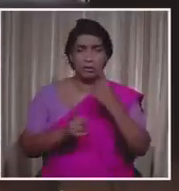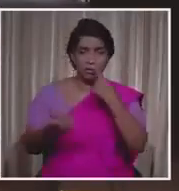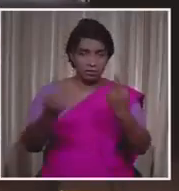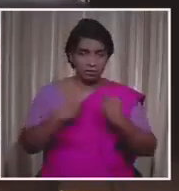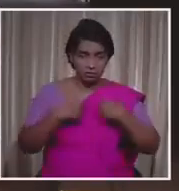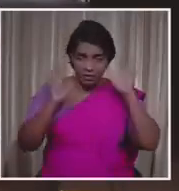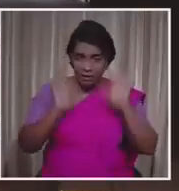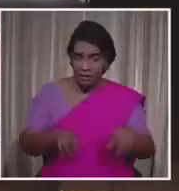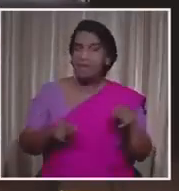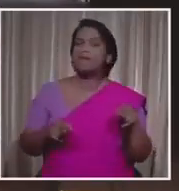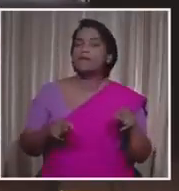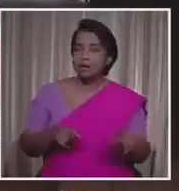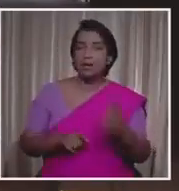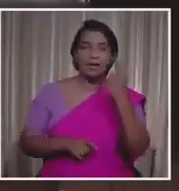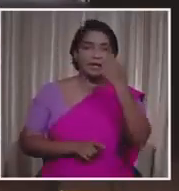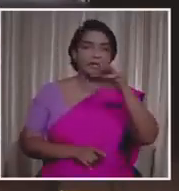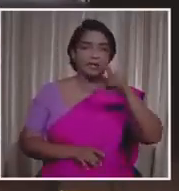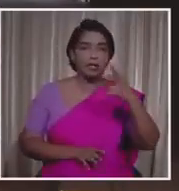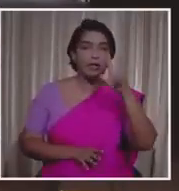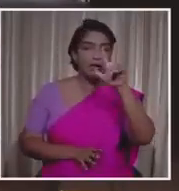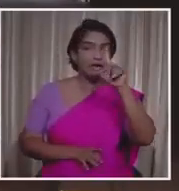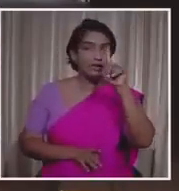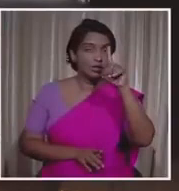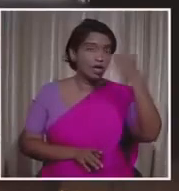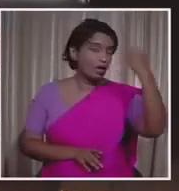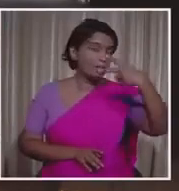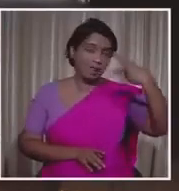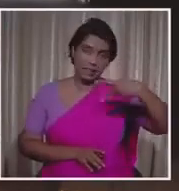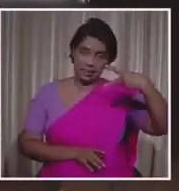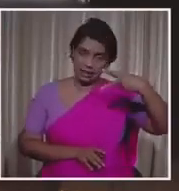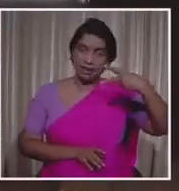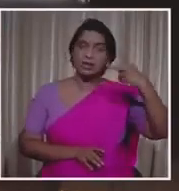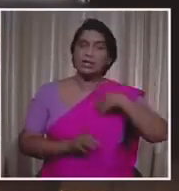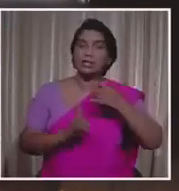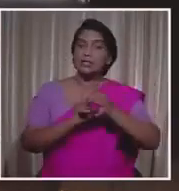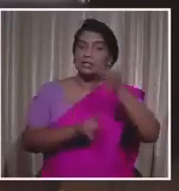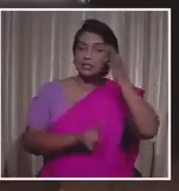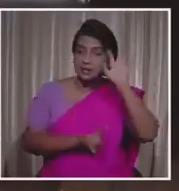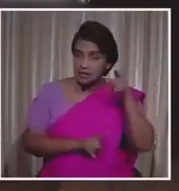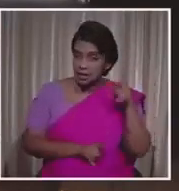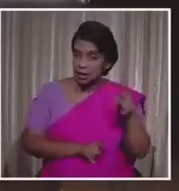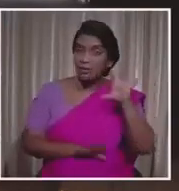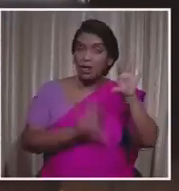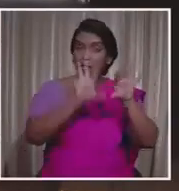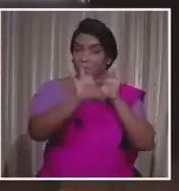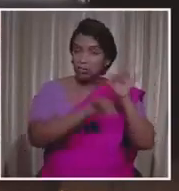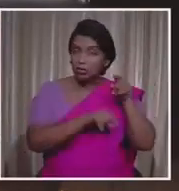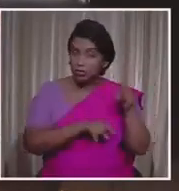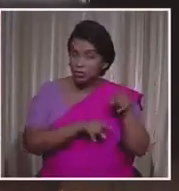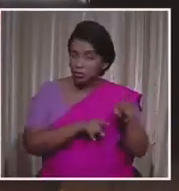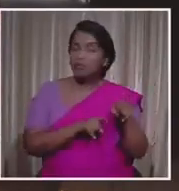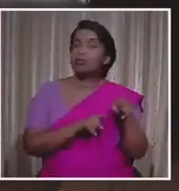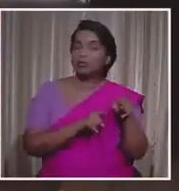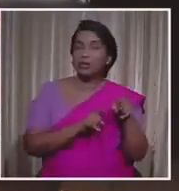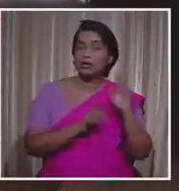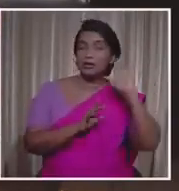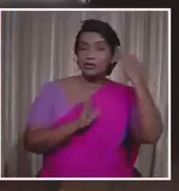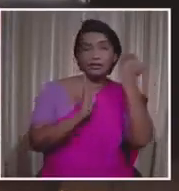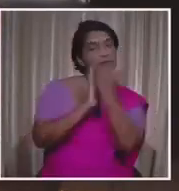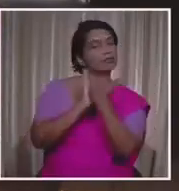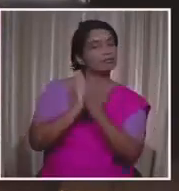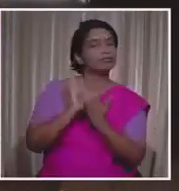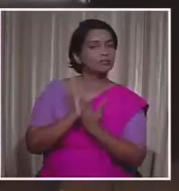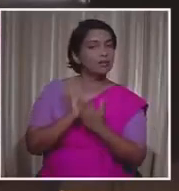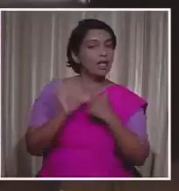ලබයි නම් 1981 අංක 2 දරන ජනාධිපතිවරයා තෝරාපත් කර ගැනීමේ විශේෂ